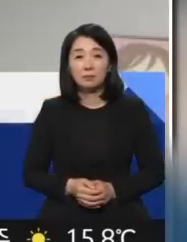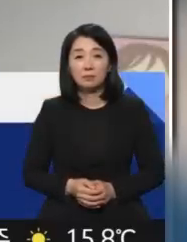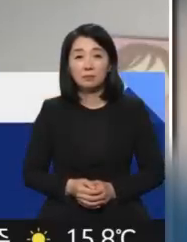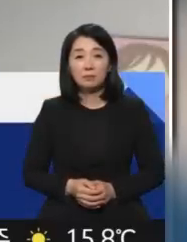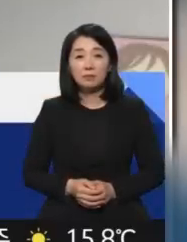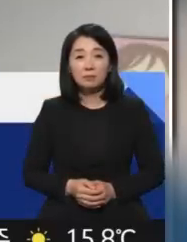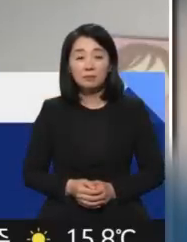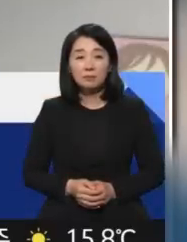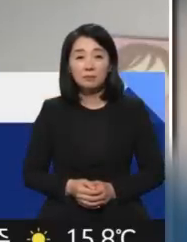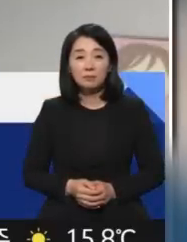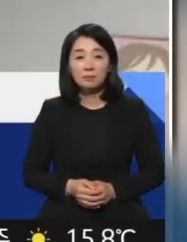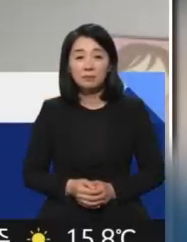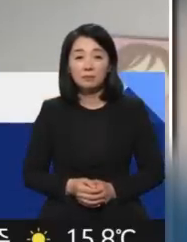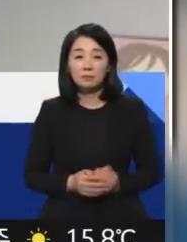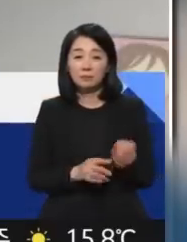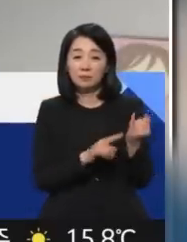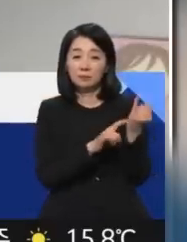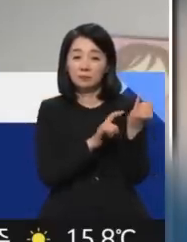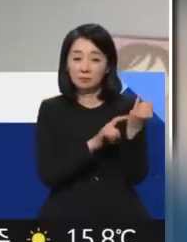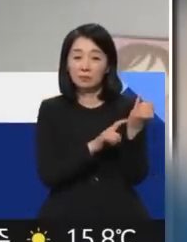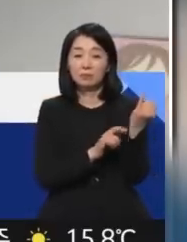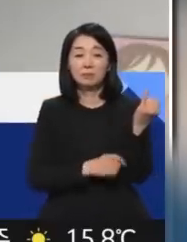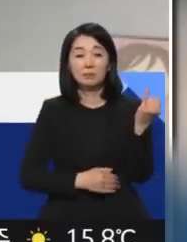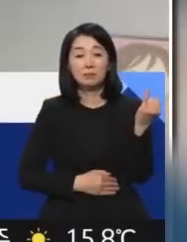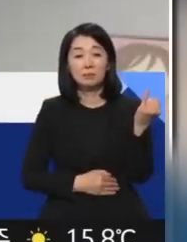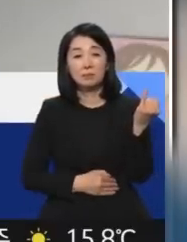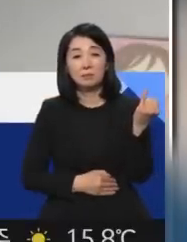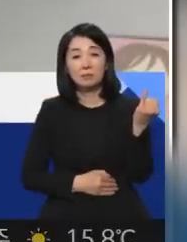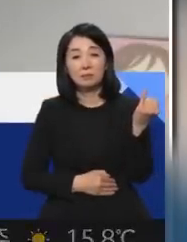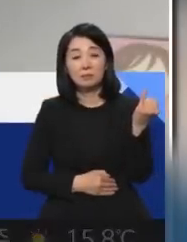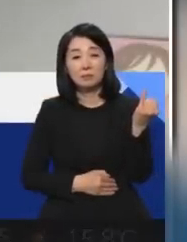일단은 본인이 이